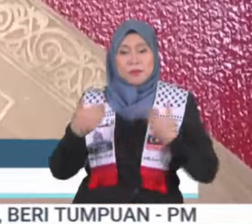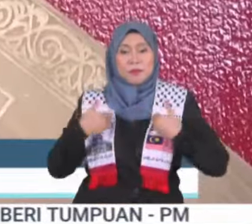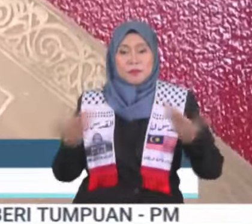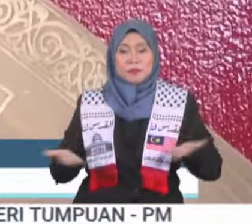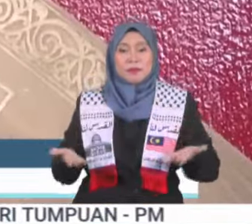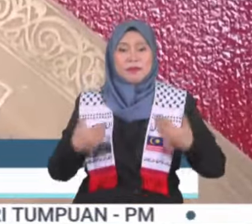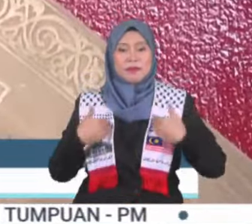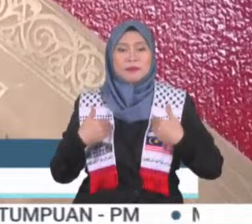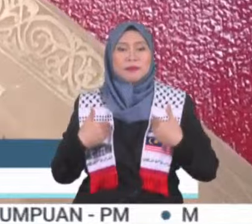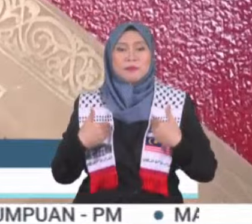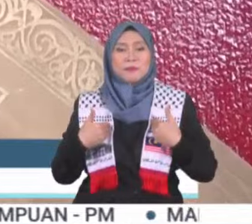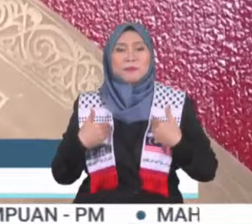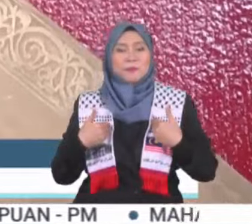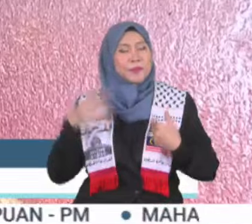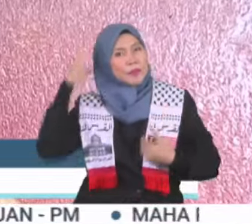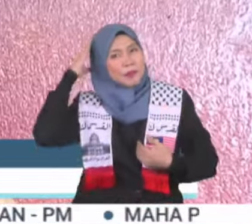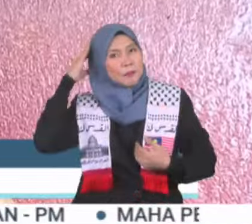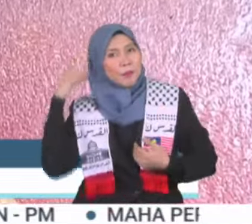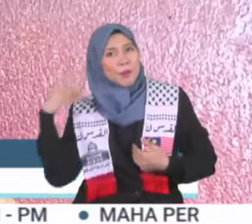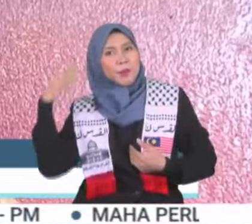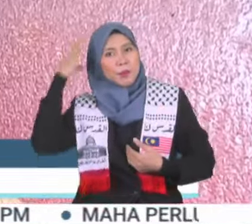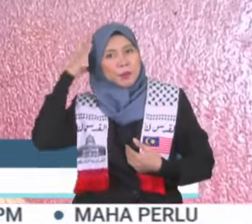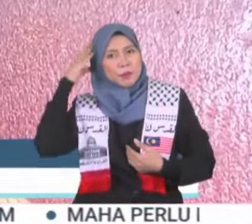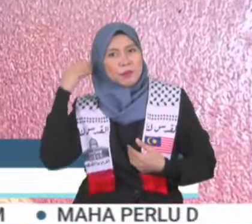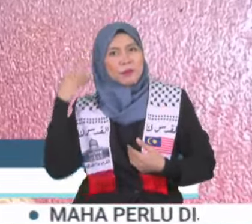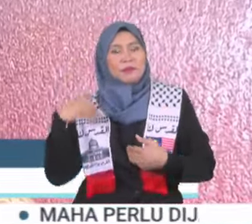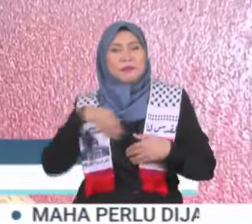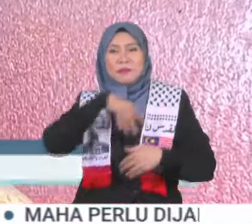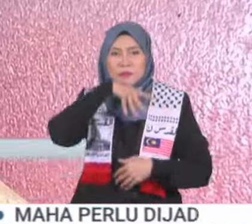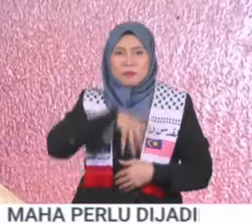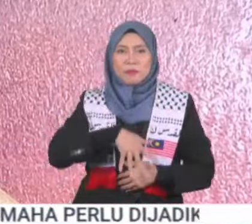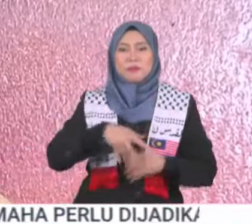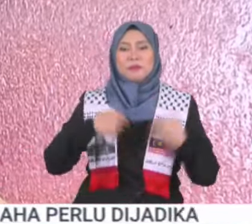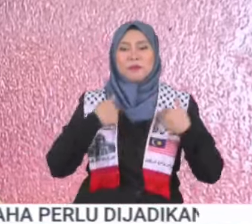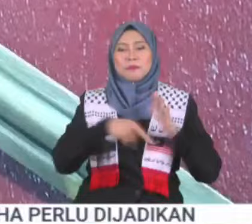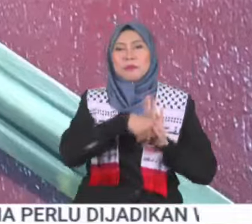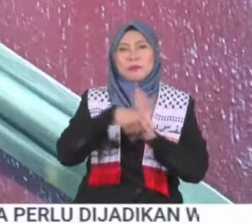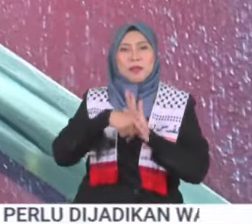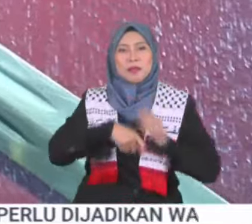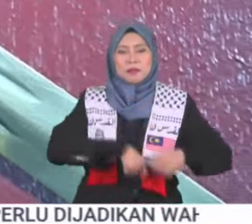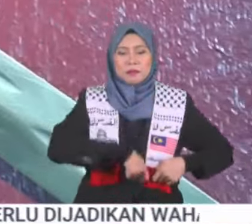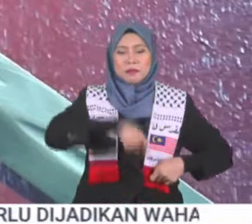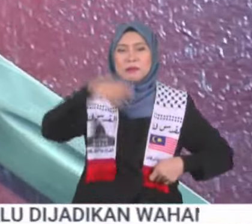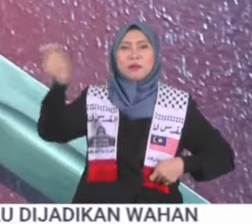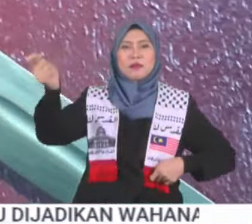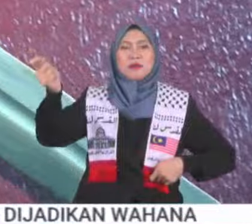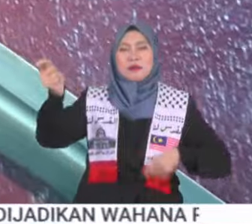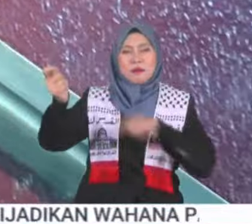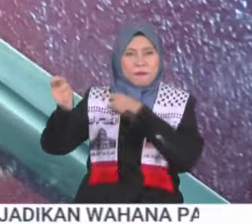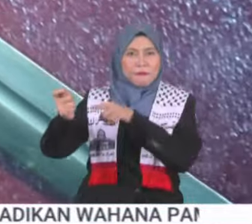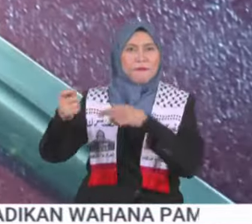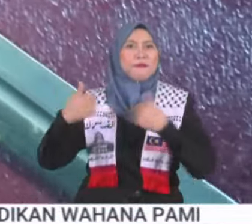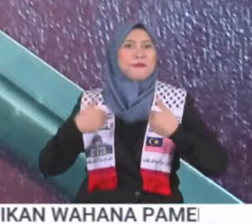ada rambut, helai rambut Rasulullah, ada pameran pedang-pedang kat sini dengan